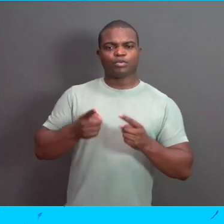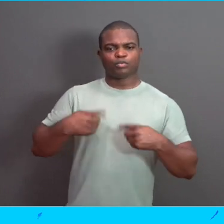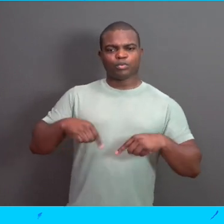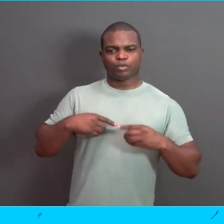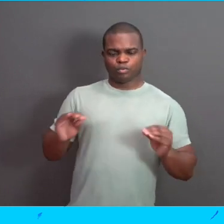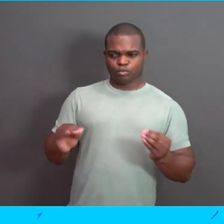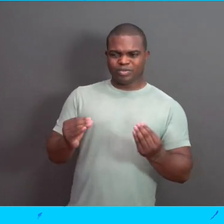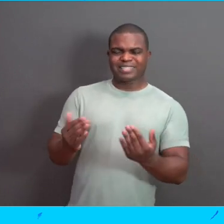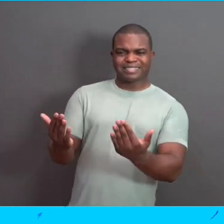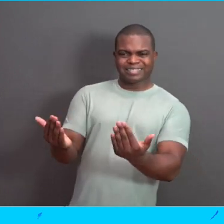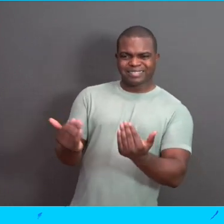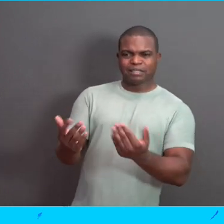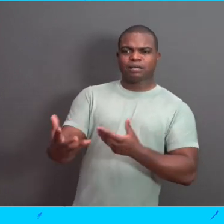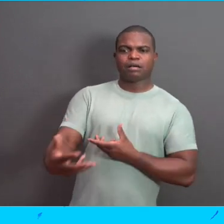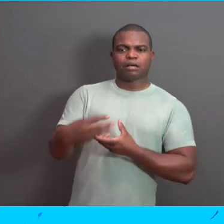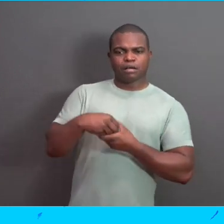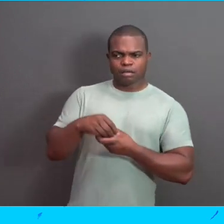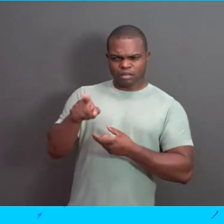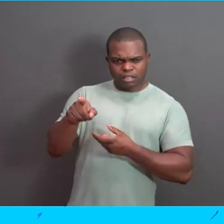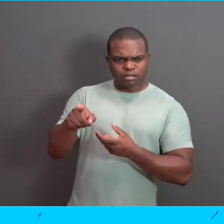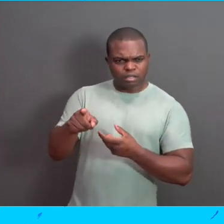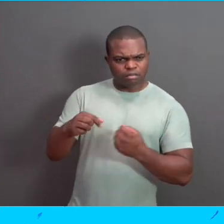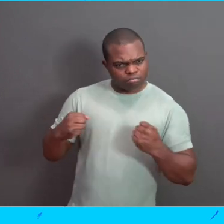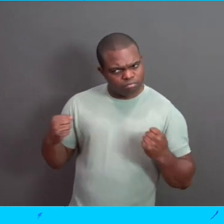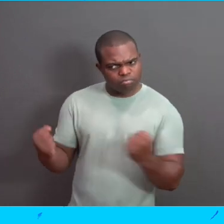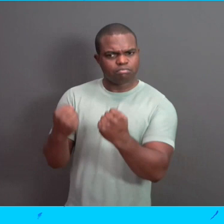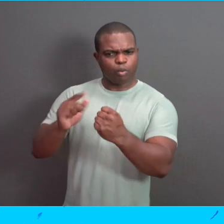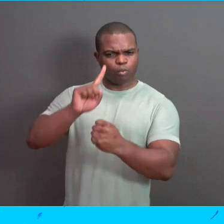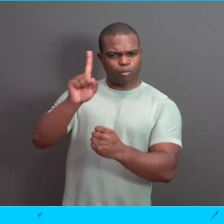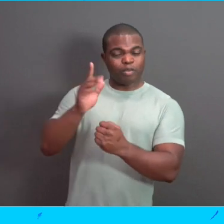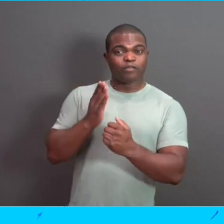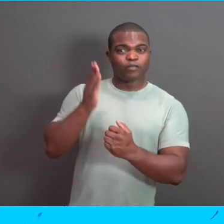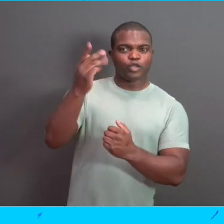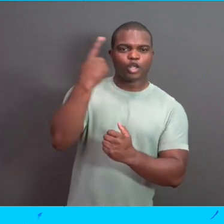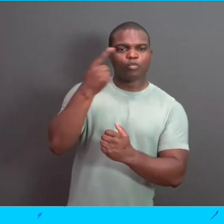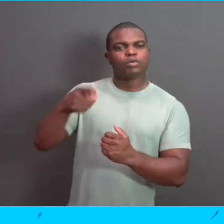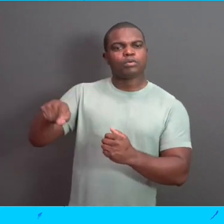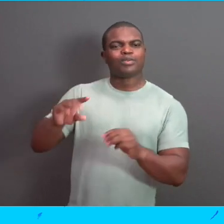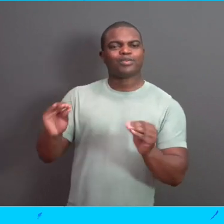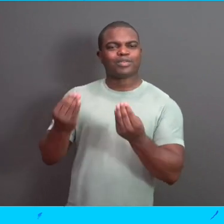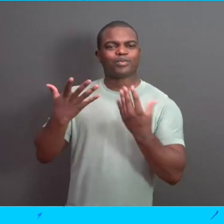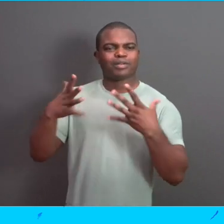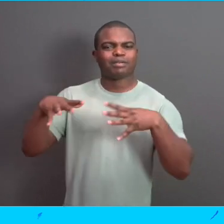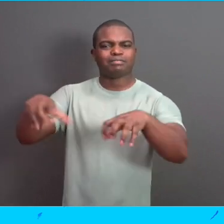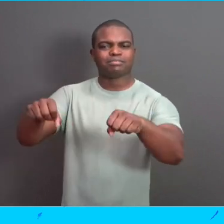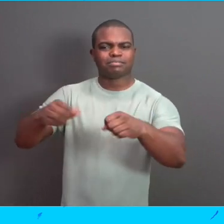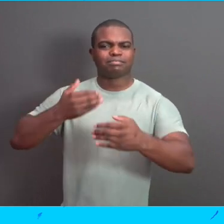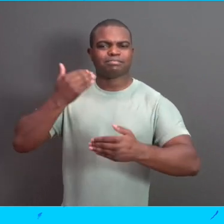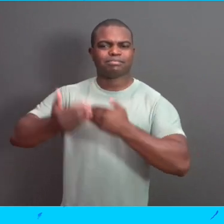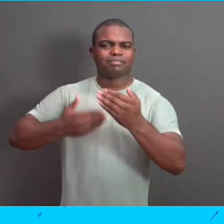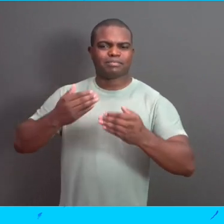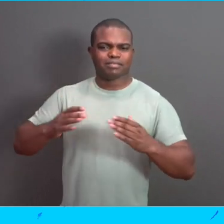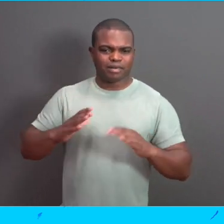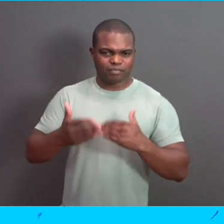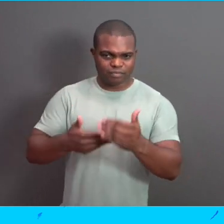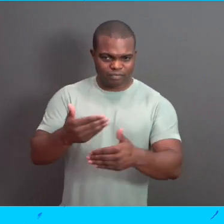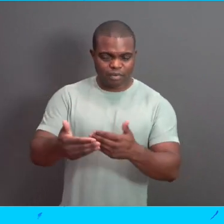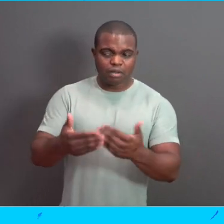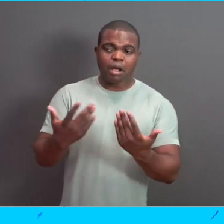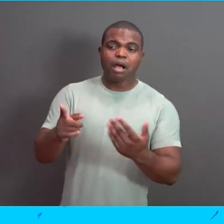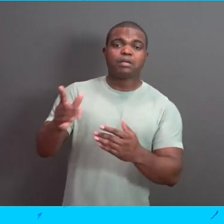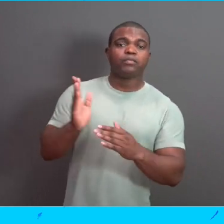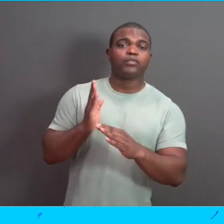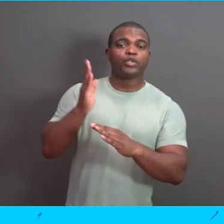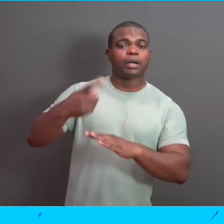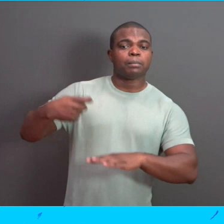beaucoup des jeunes, puisque nous sommes entre guillemets l'avenir, en fait, nous sommes le présent. On a besoin